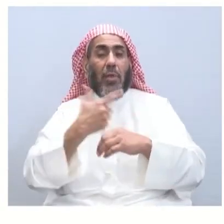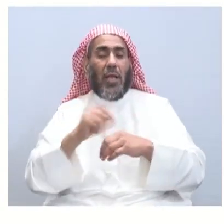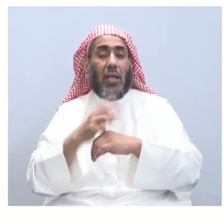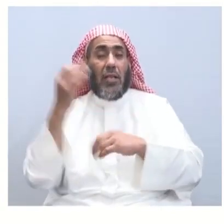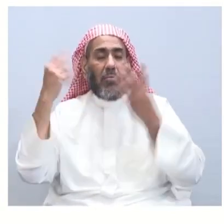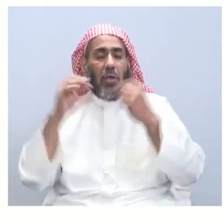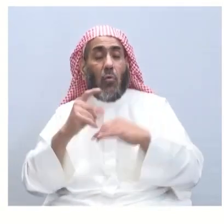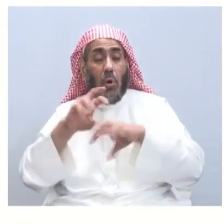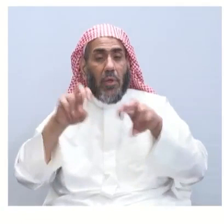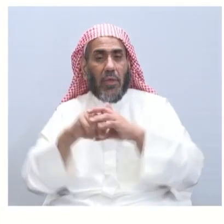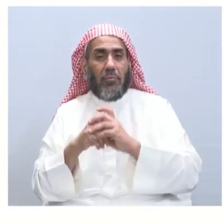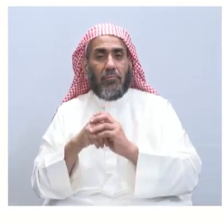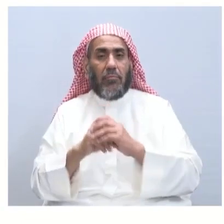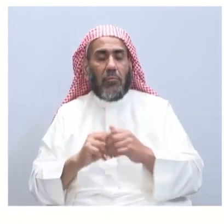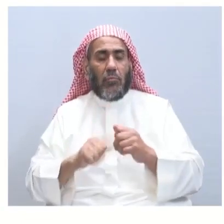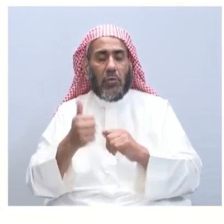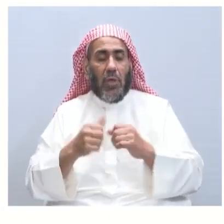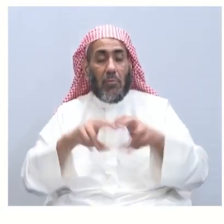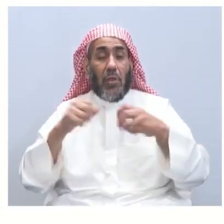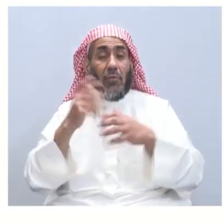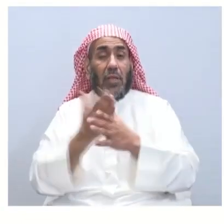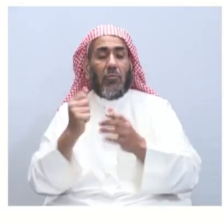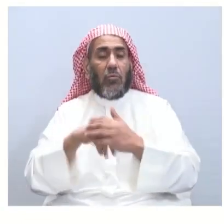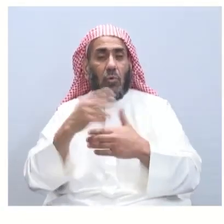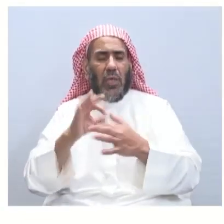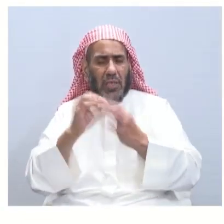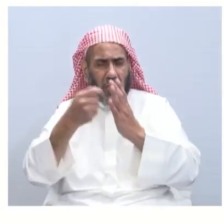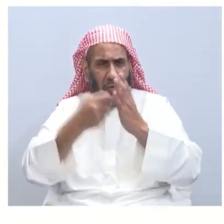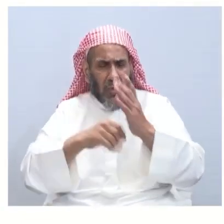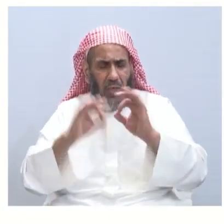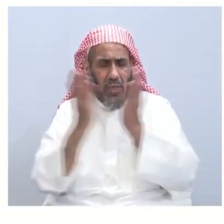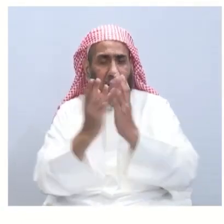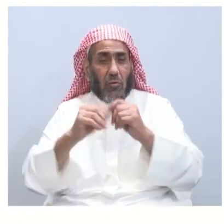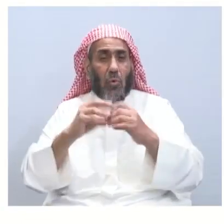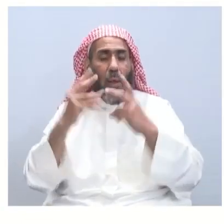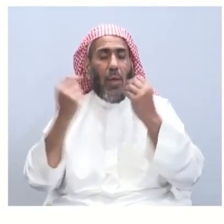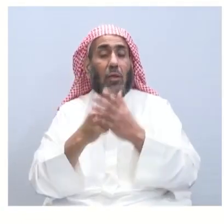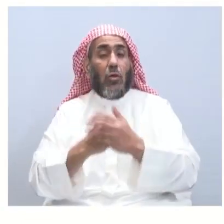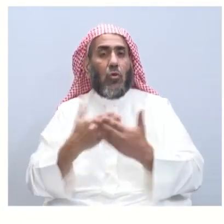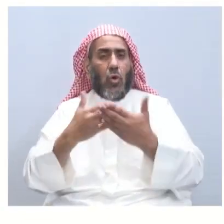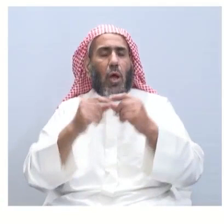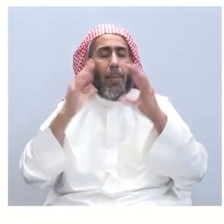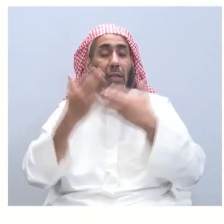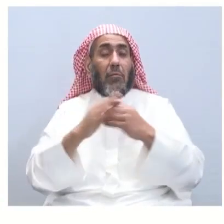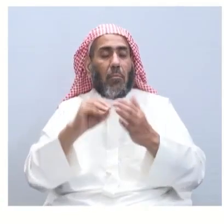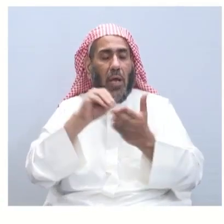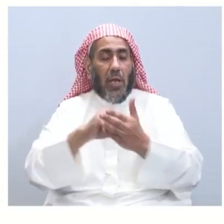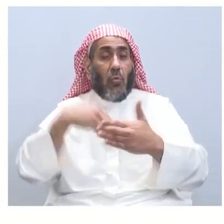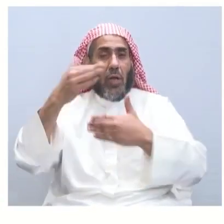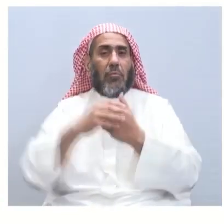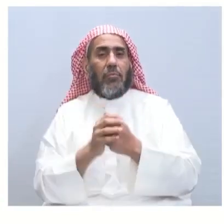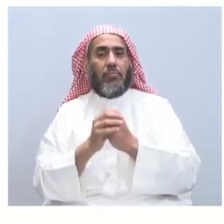العلميه والبحثيه المناسبه للباحثين في الادب السعودي وايضا رصد جميع الدراسات والابحاث التي تعنى بالادب السعودي محليا